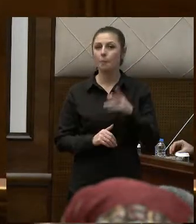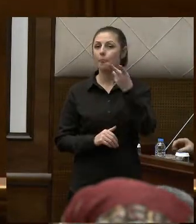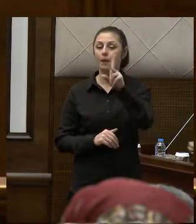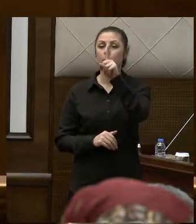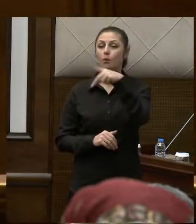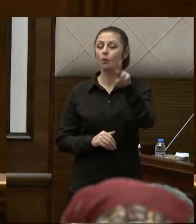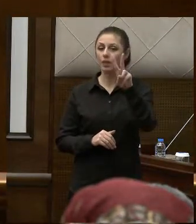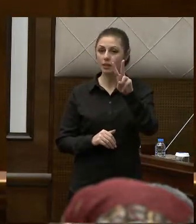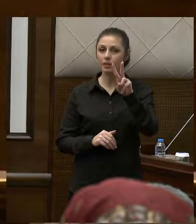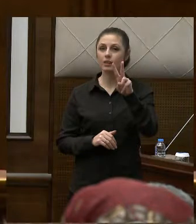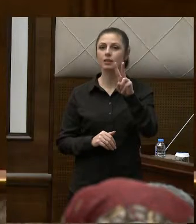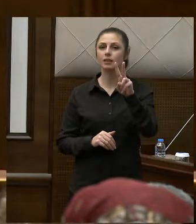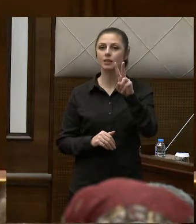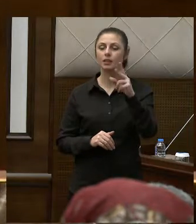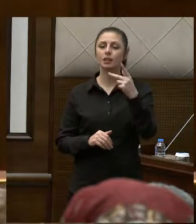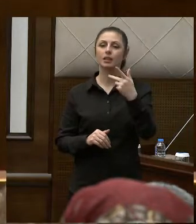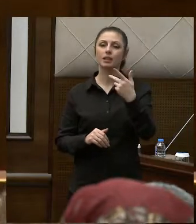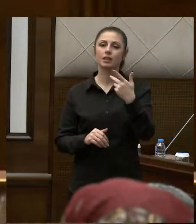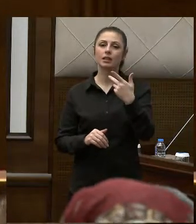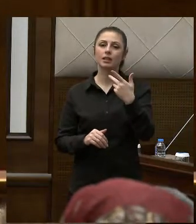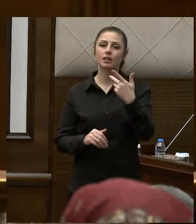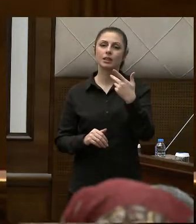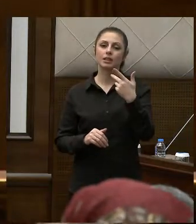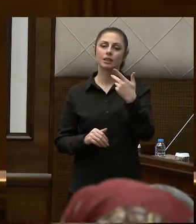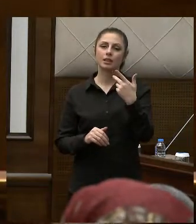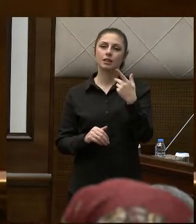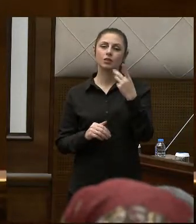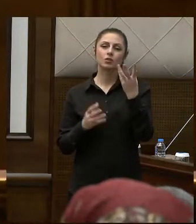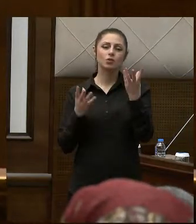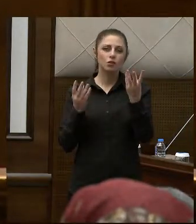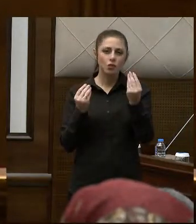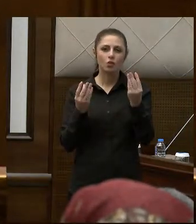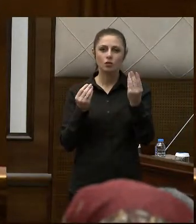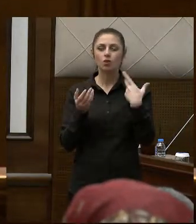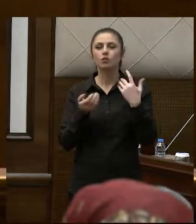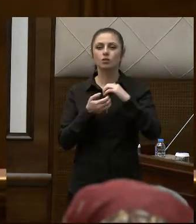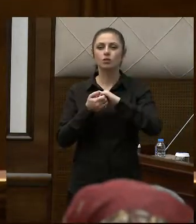2017'de abim de olmak üzere içlerinde birçok dostumuz